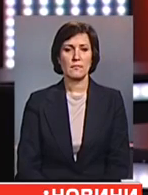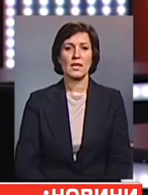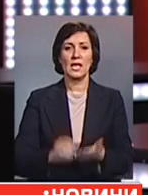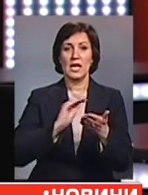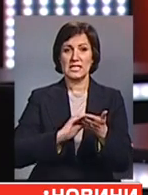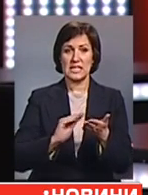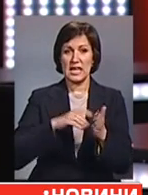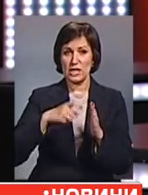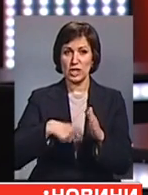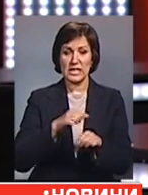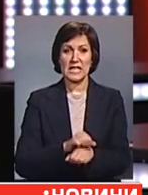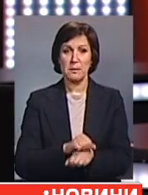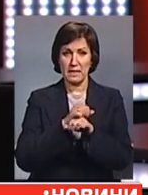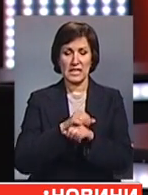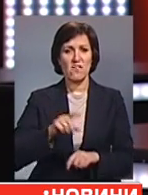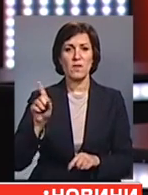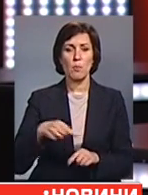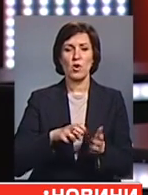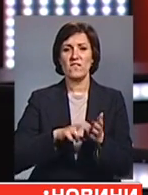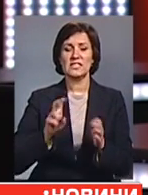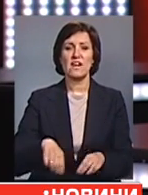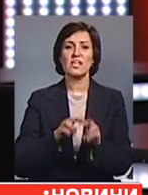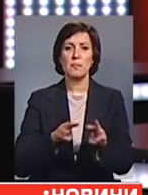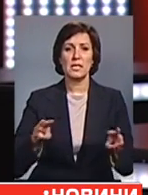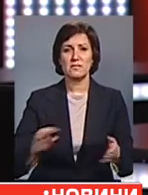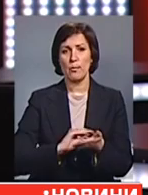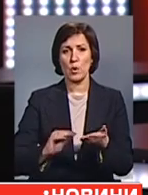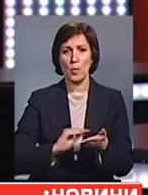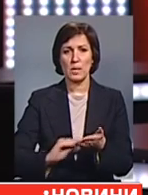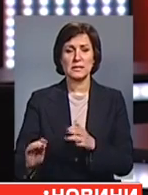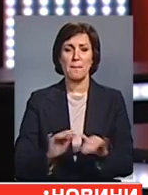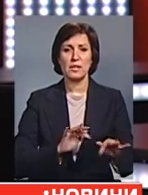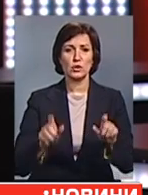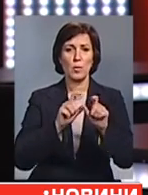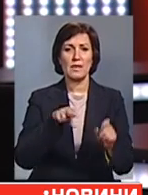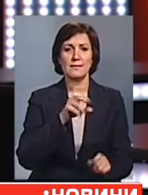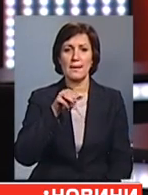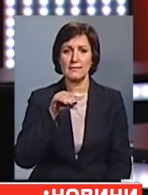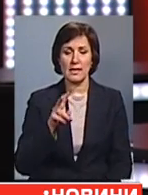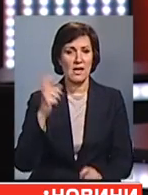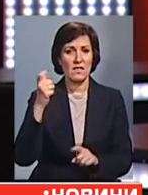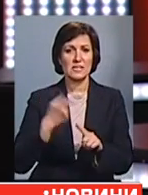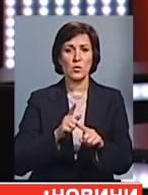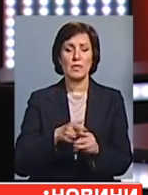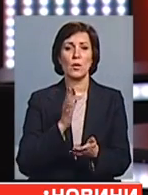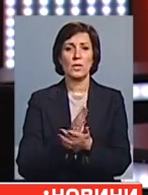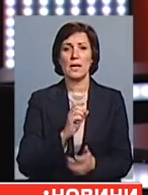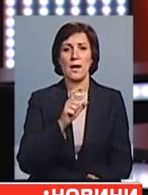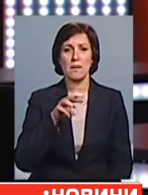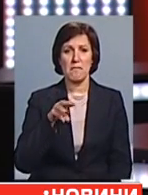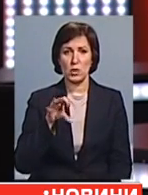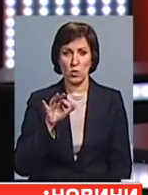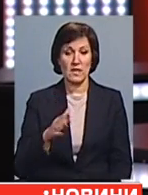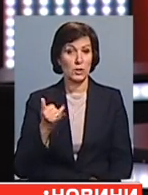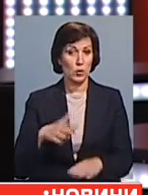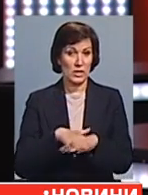Сценарій шахтарських мітингів та вимоги відставки міністра прописав менеджмент компанії ДТЕК, власником якої є Рінат Ахметов. Сьогодні